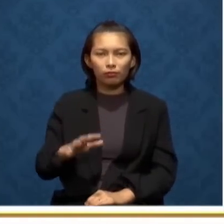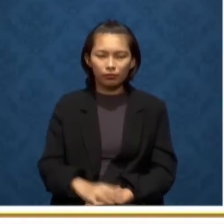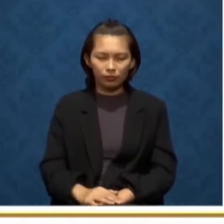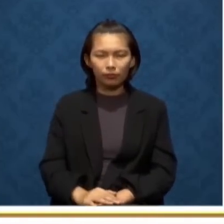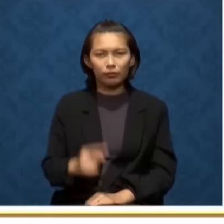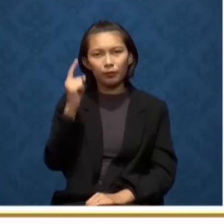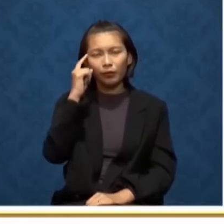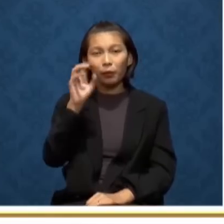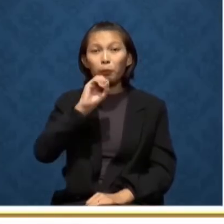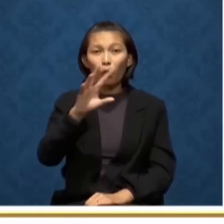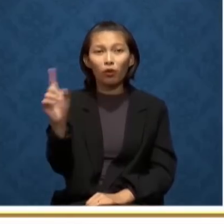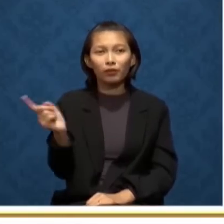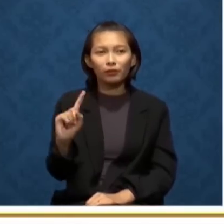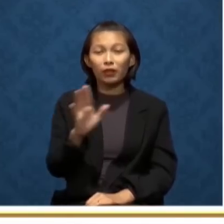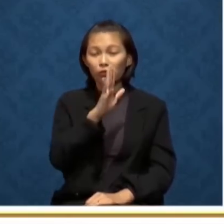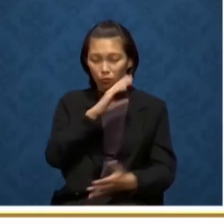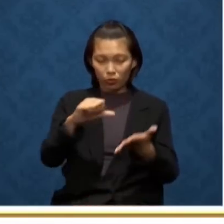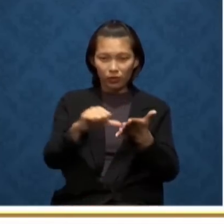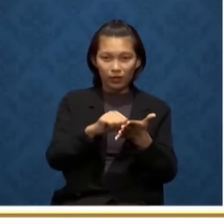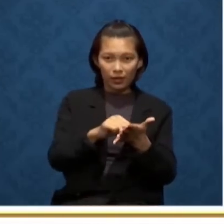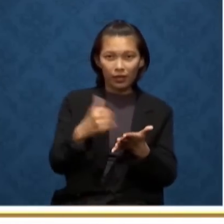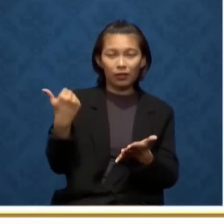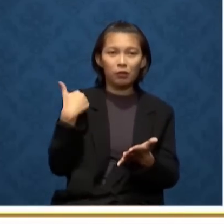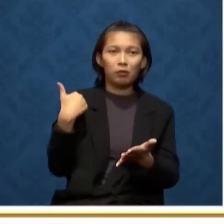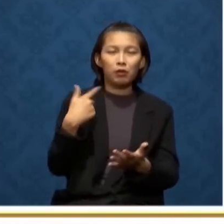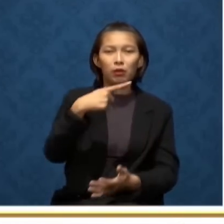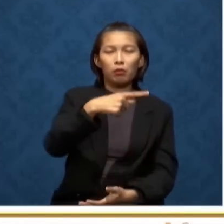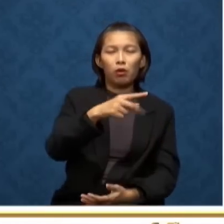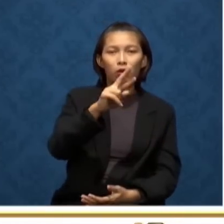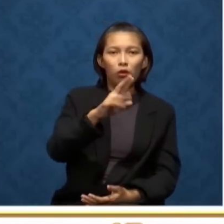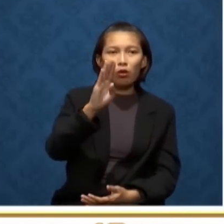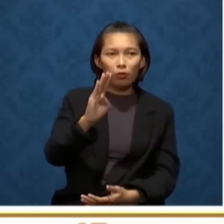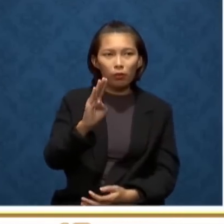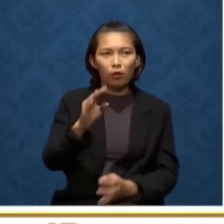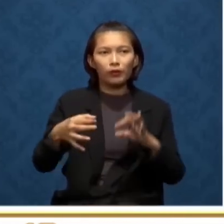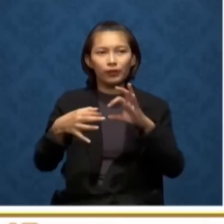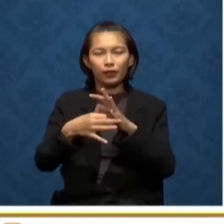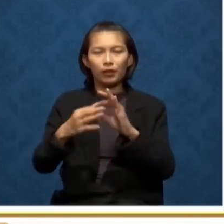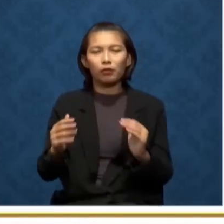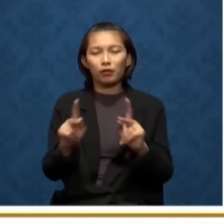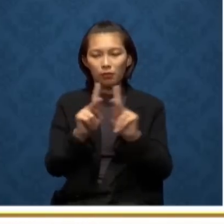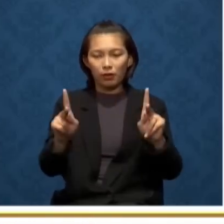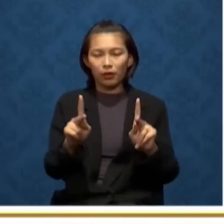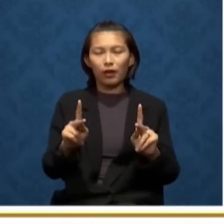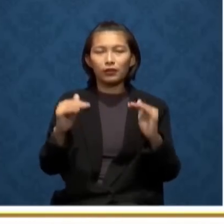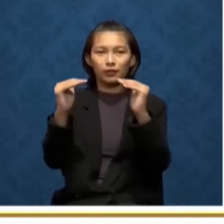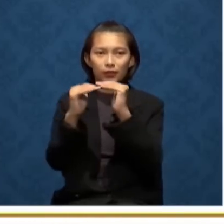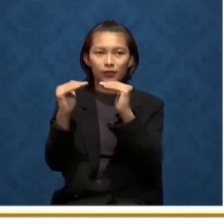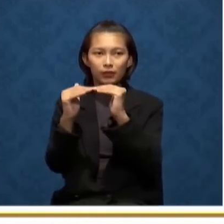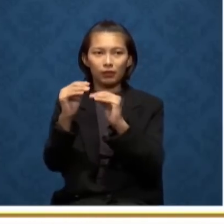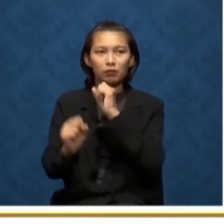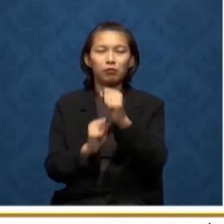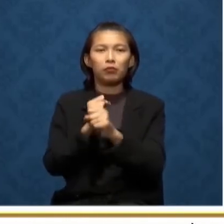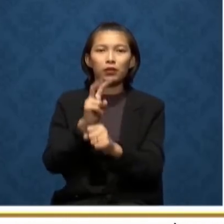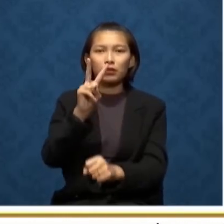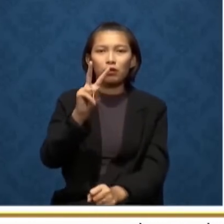ท่ครับ หากมีการแก้ไขพอ์ปอว่าด้วยคณะกรรมการสิทธิมนุษย์ชแชาติอสอ 2.160